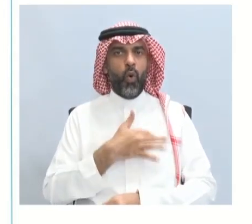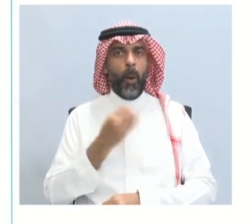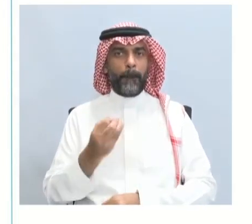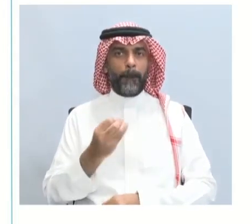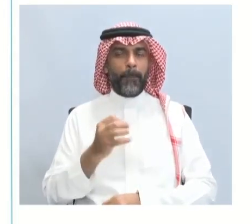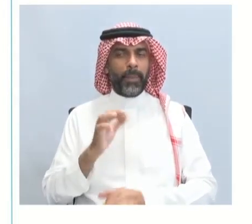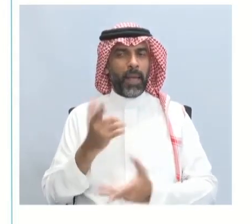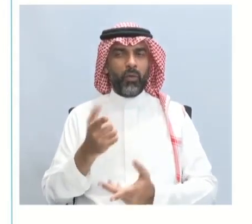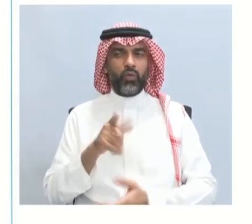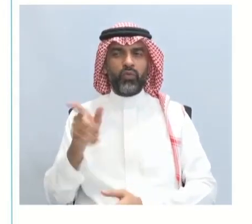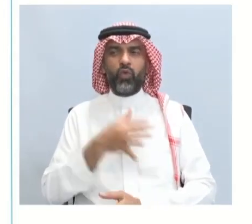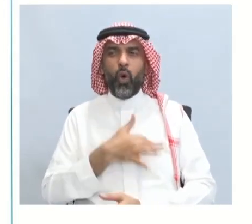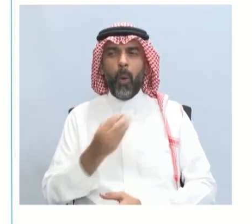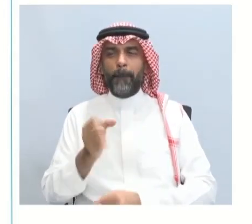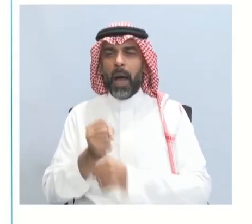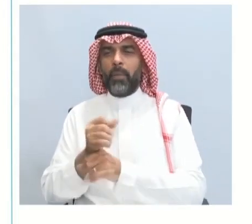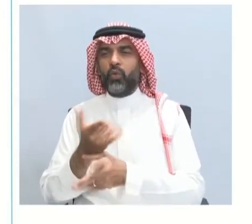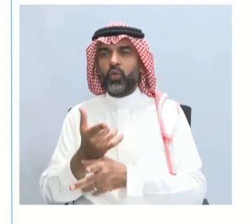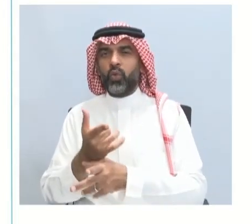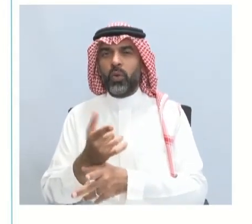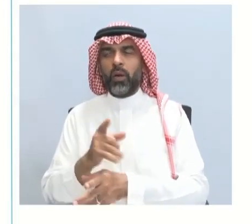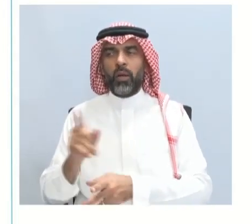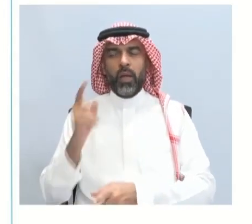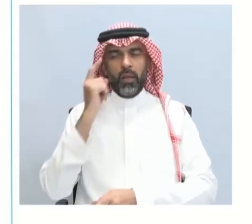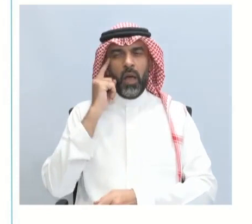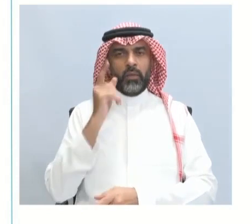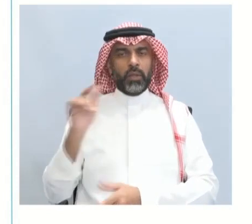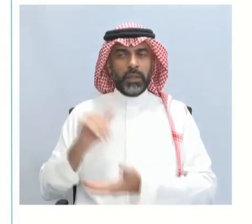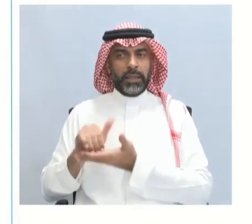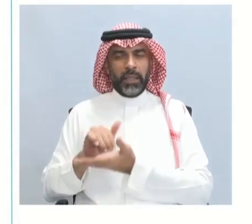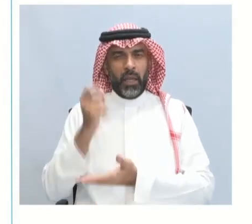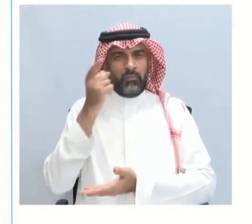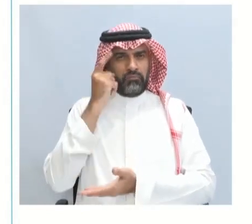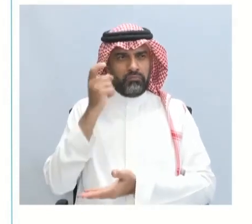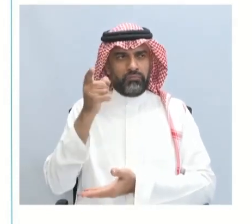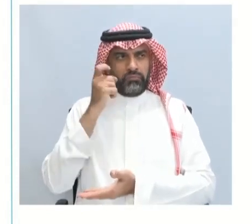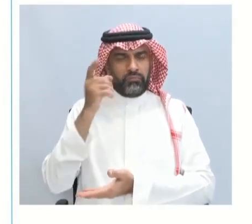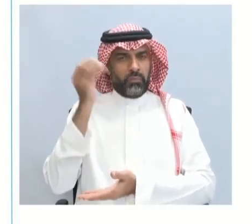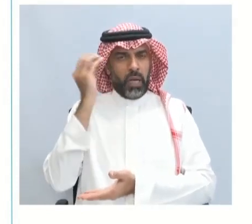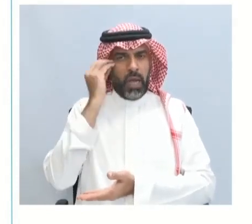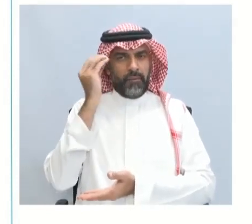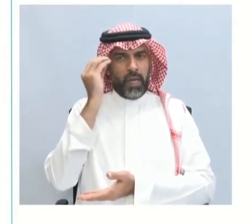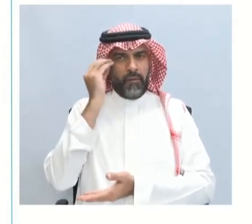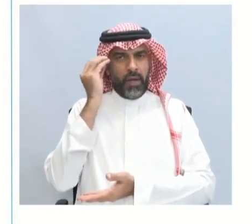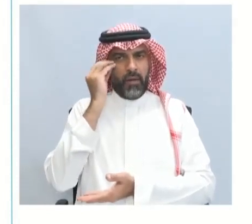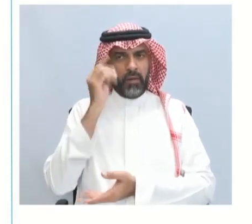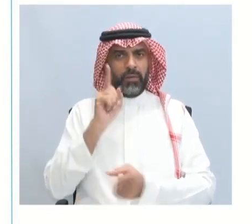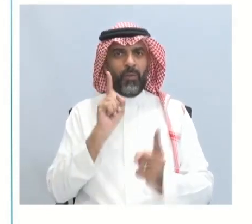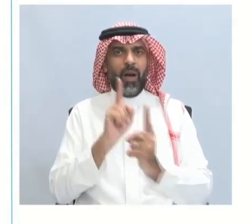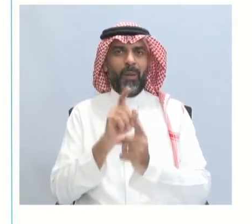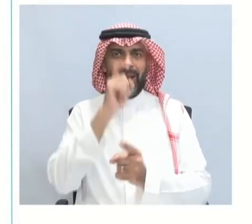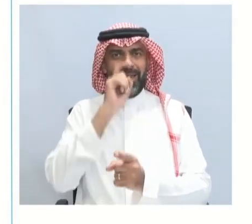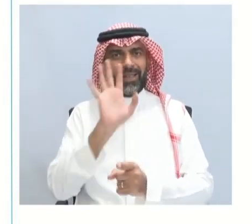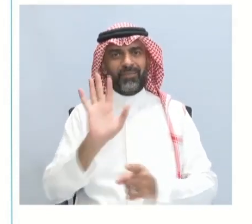العمل قد يفضل شيء ويكره شيء ويحبذ شيء وبالتالي لابد ان يكون لدينا تصور عن